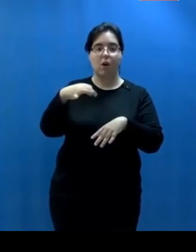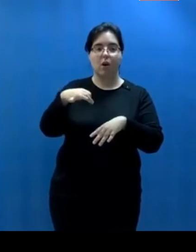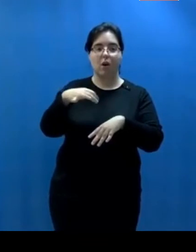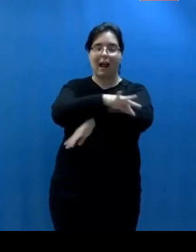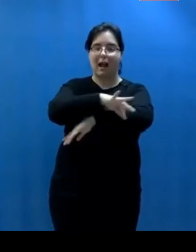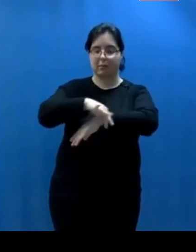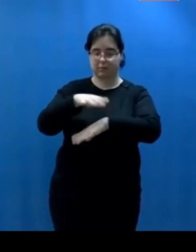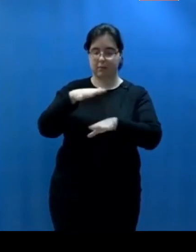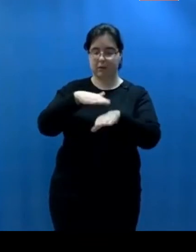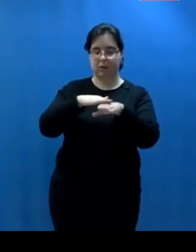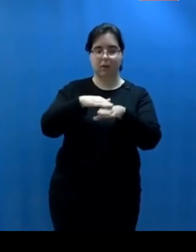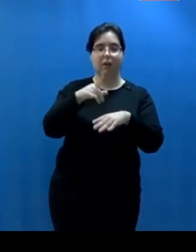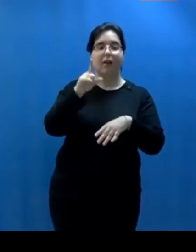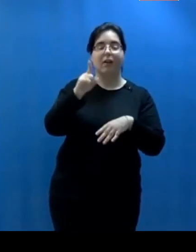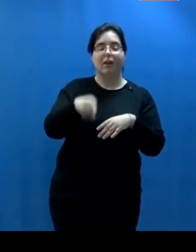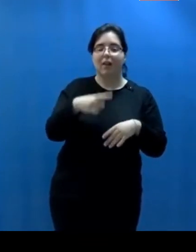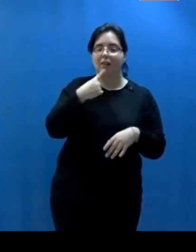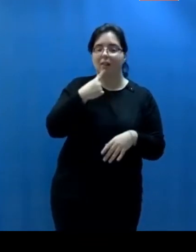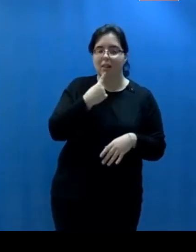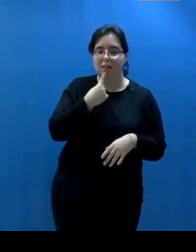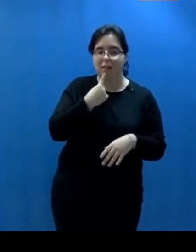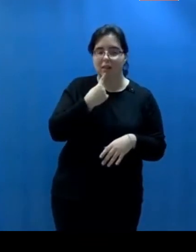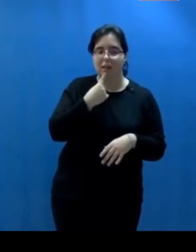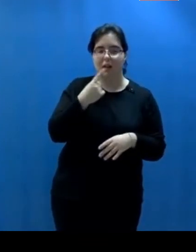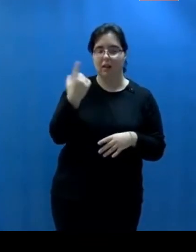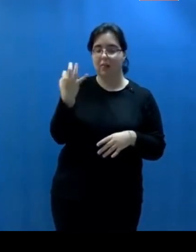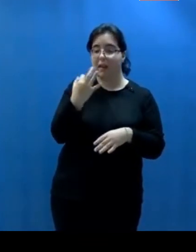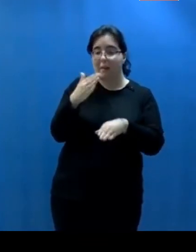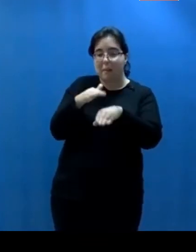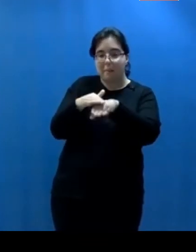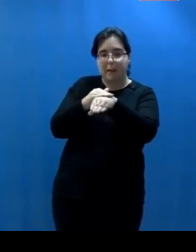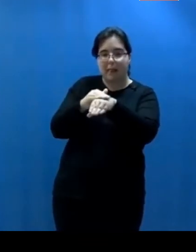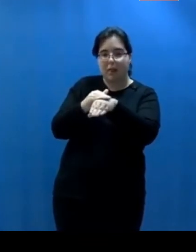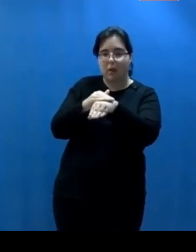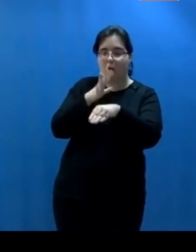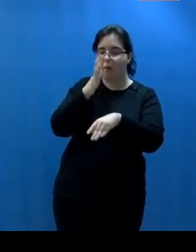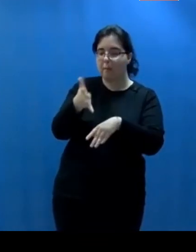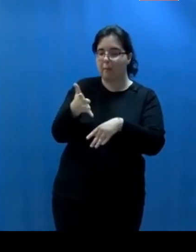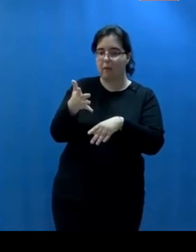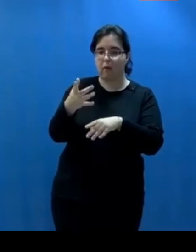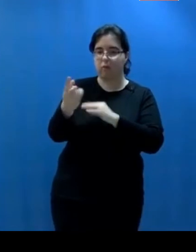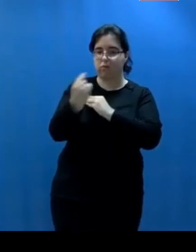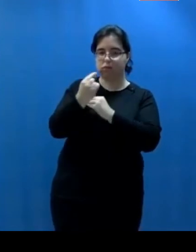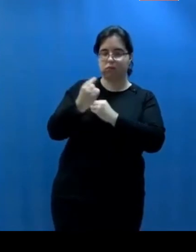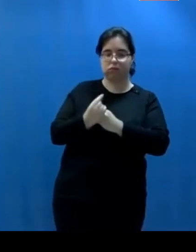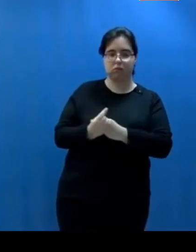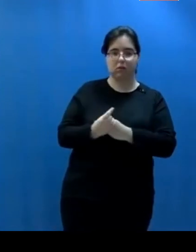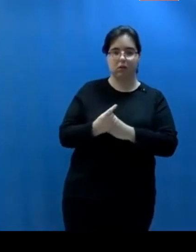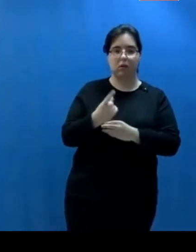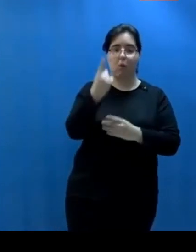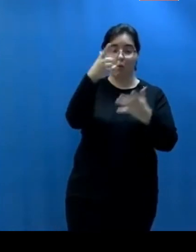el que dia que haurien de demanar perdó per les acusacions que li feien, una frase